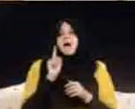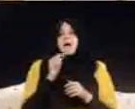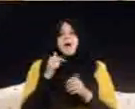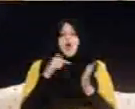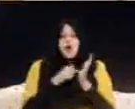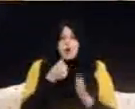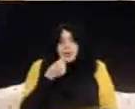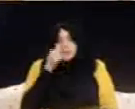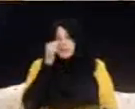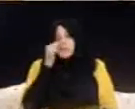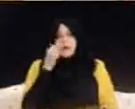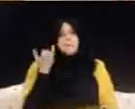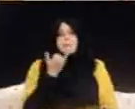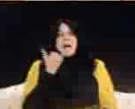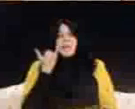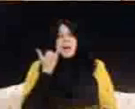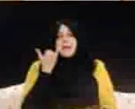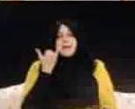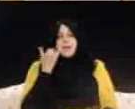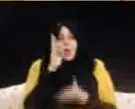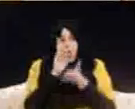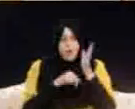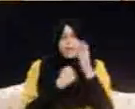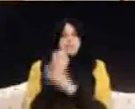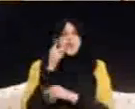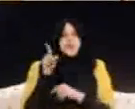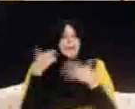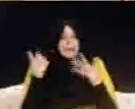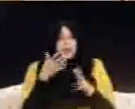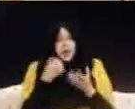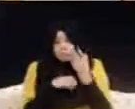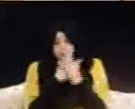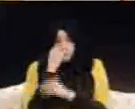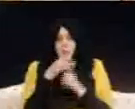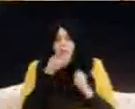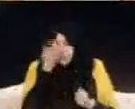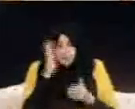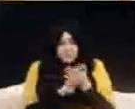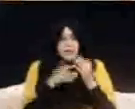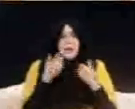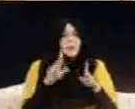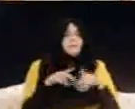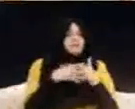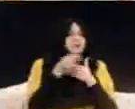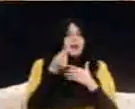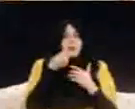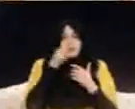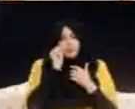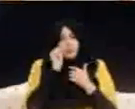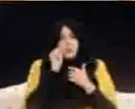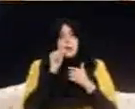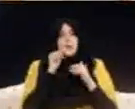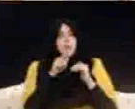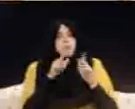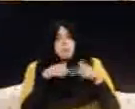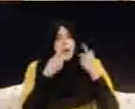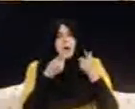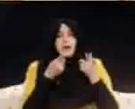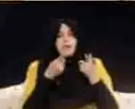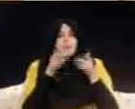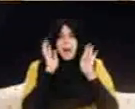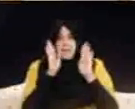الوضوء، مادامك هو كان على وضوء ودارها قبل ما يصلي ينحى ويغسل فمه ويصلي بالوضوء